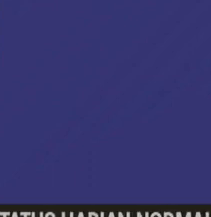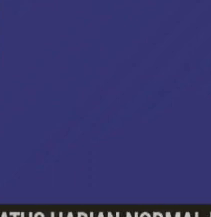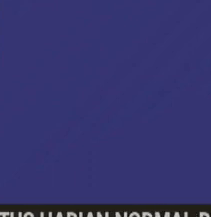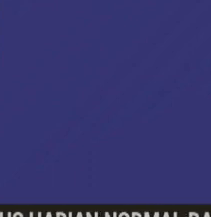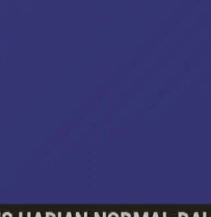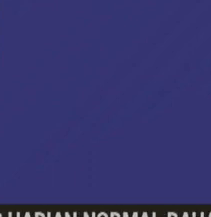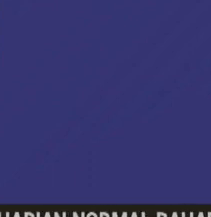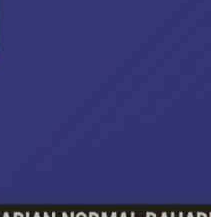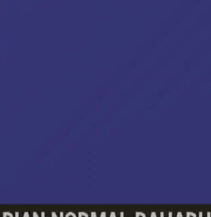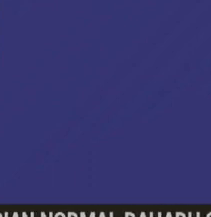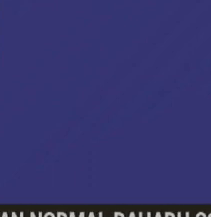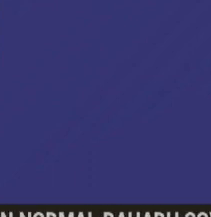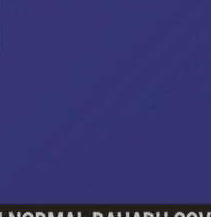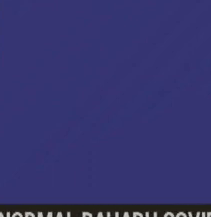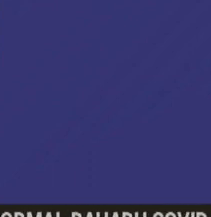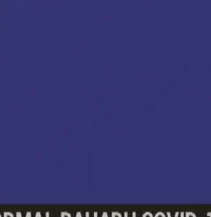sembuh hari ini